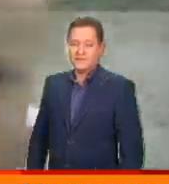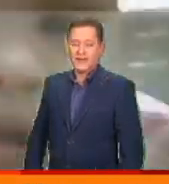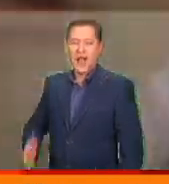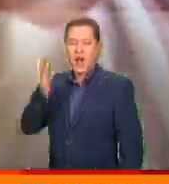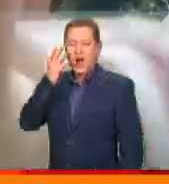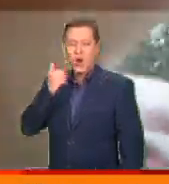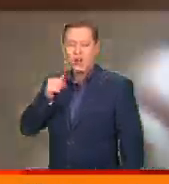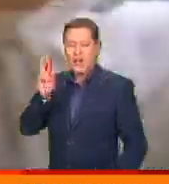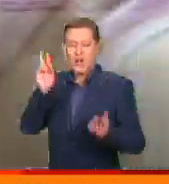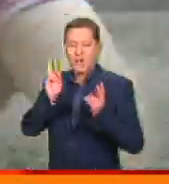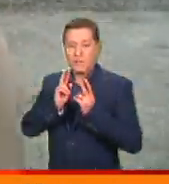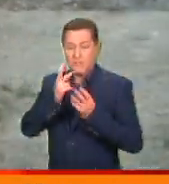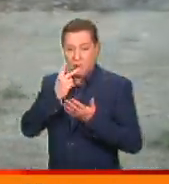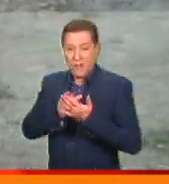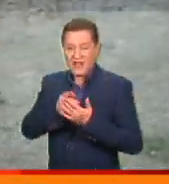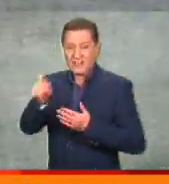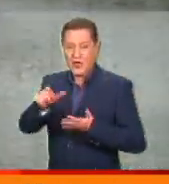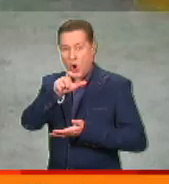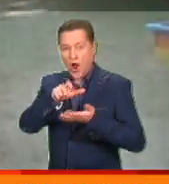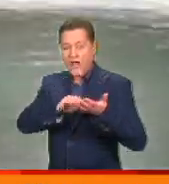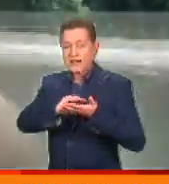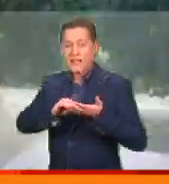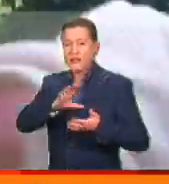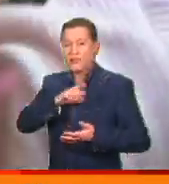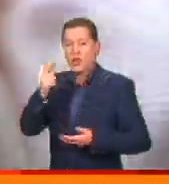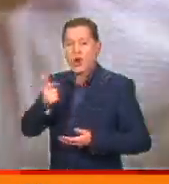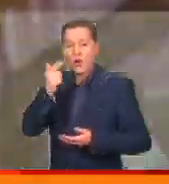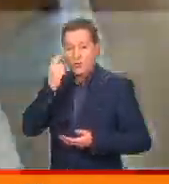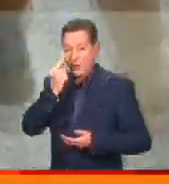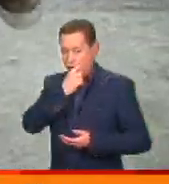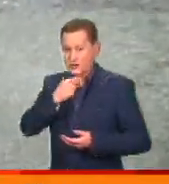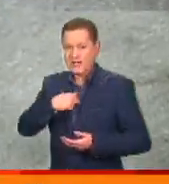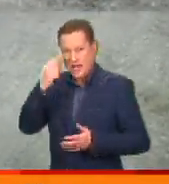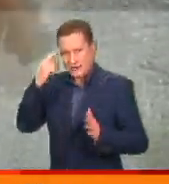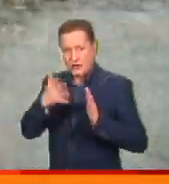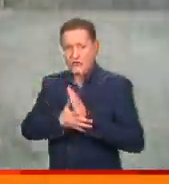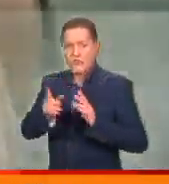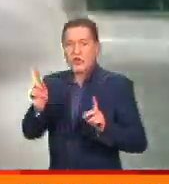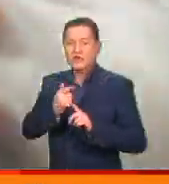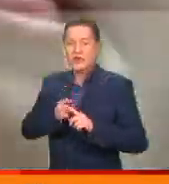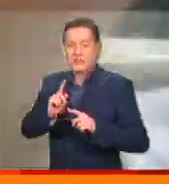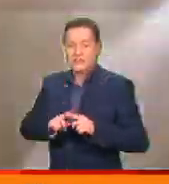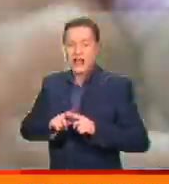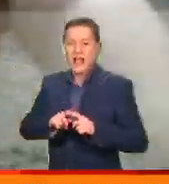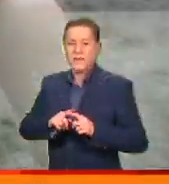Коли ми побачили його анкету, у нього були голубі очі. Я зрозуміла, що це доля.